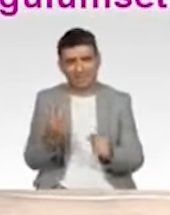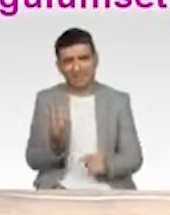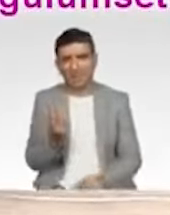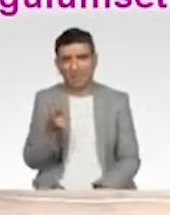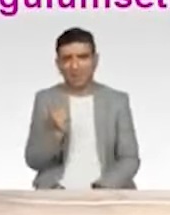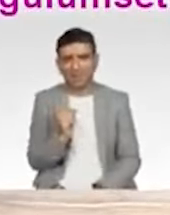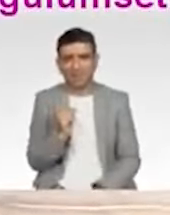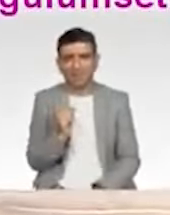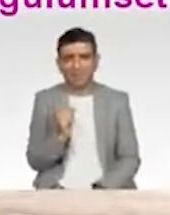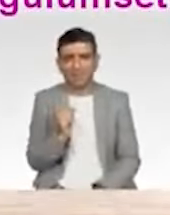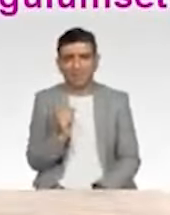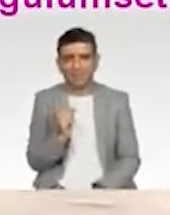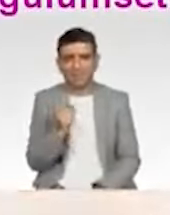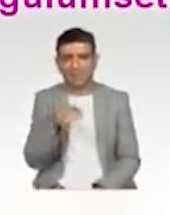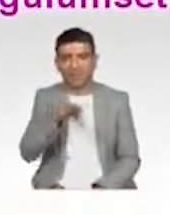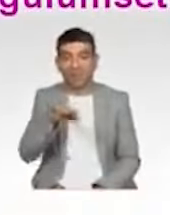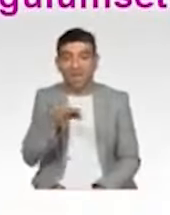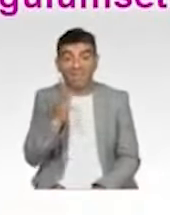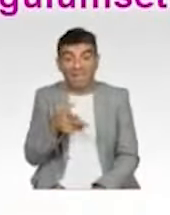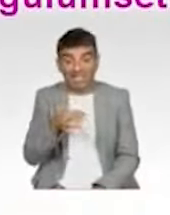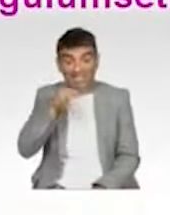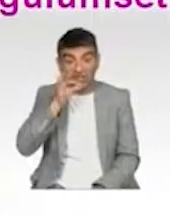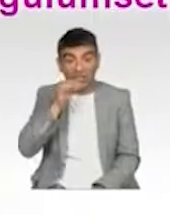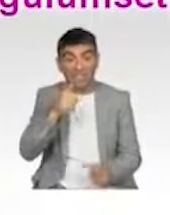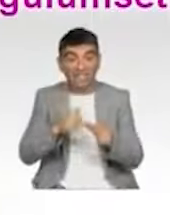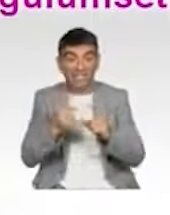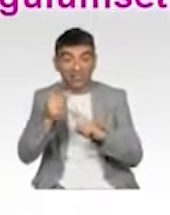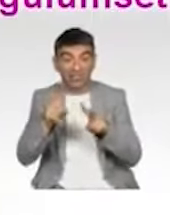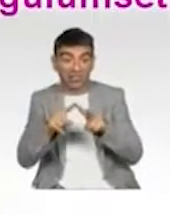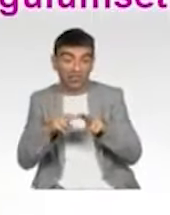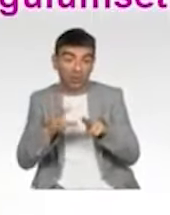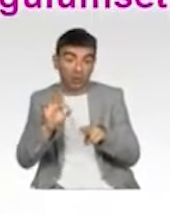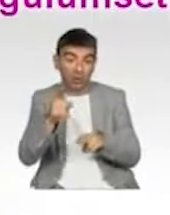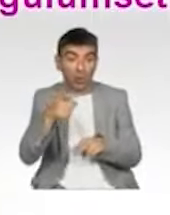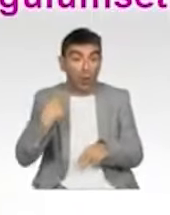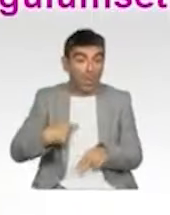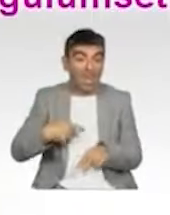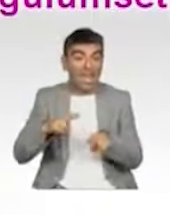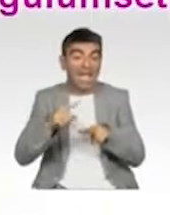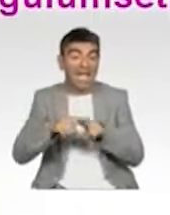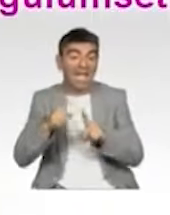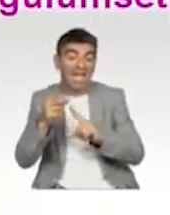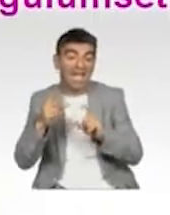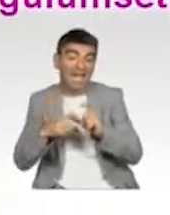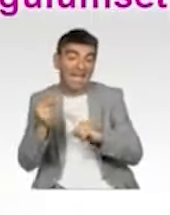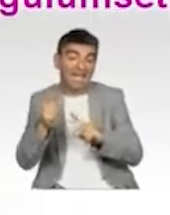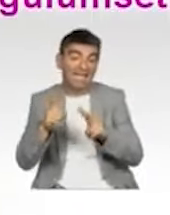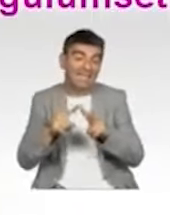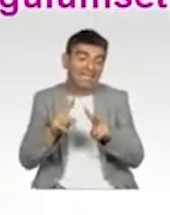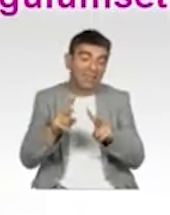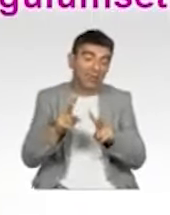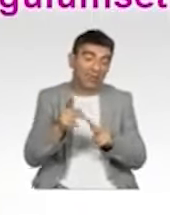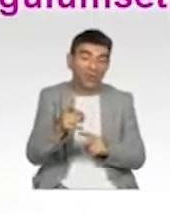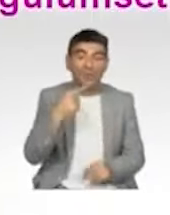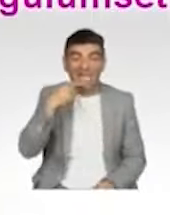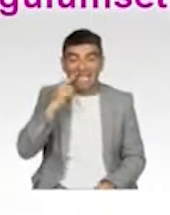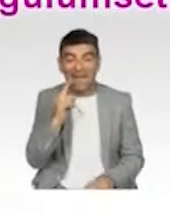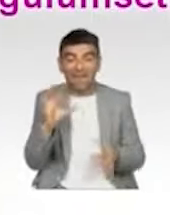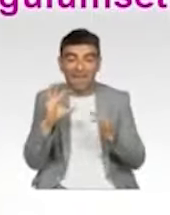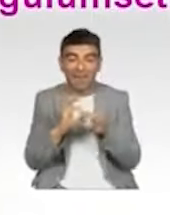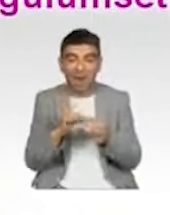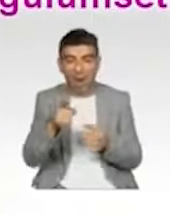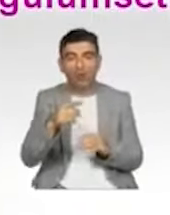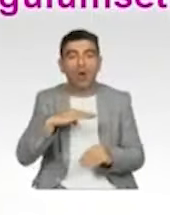Neden? Çünkü çay fazla tüketildiğinde çin koyuyor. Özellikle kalsiyumu ve demiri bağlıyor. Hani yurt